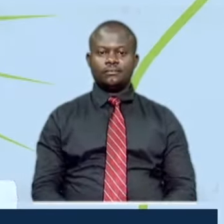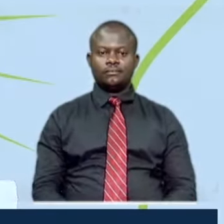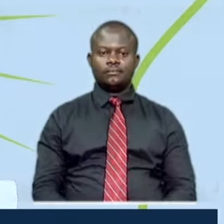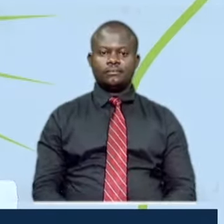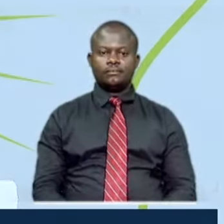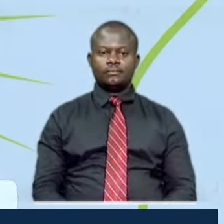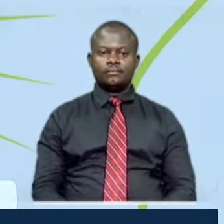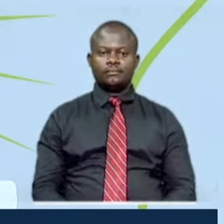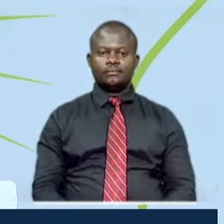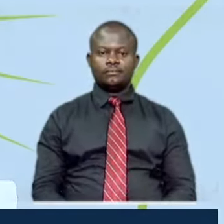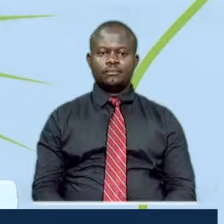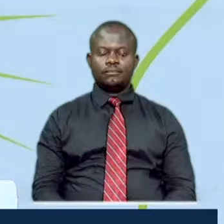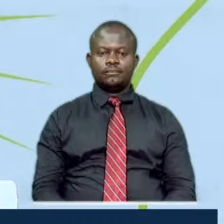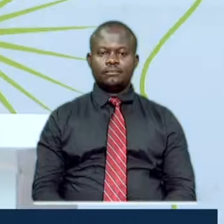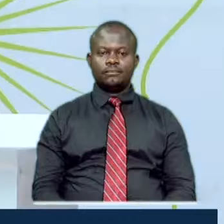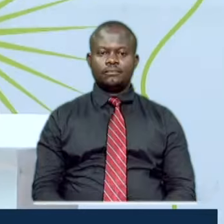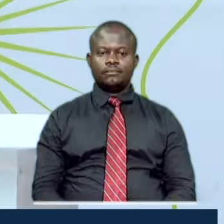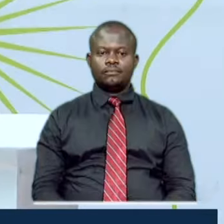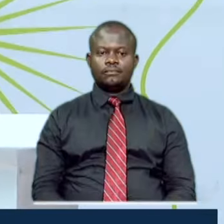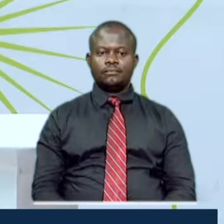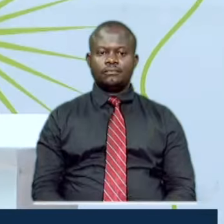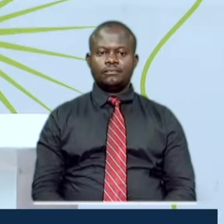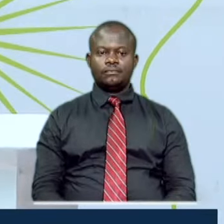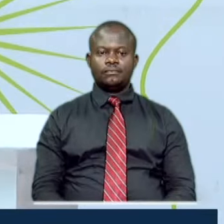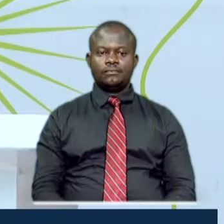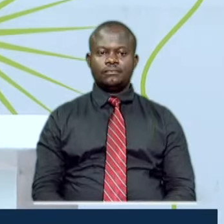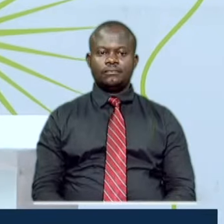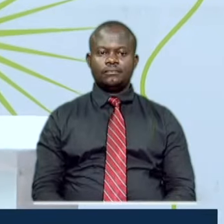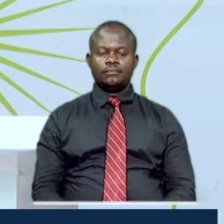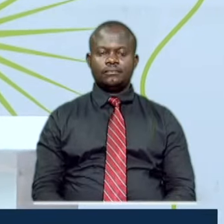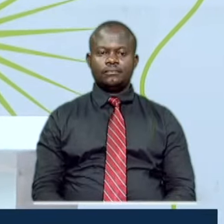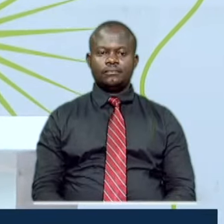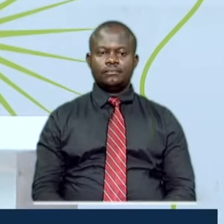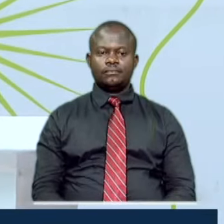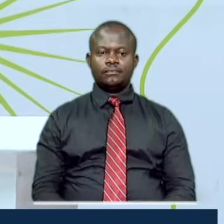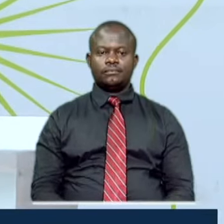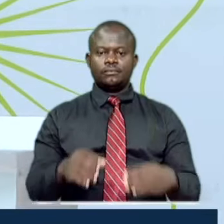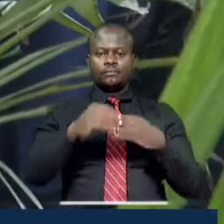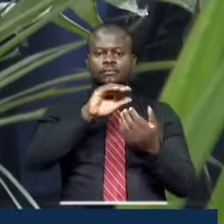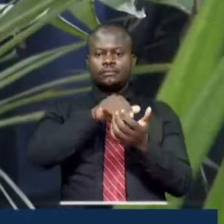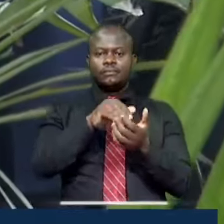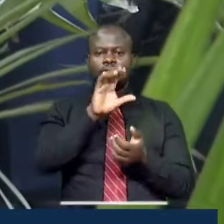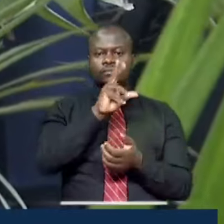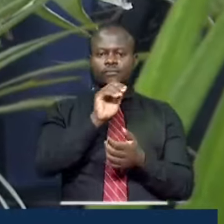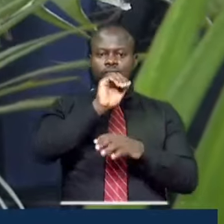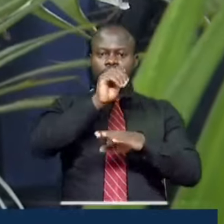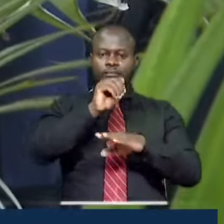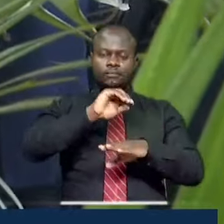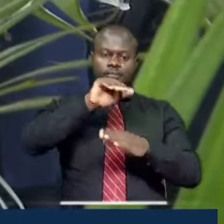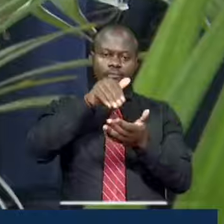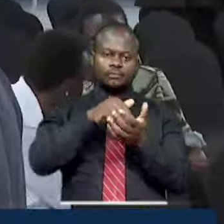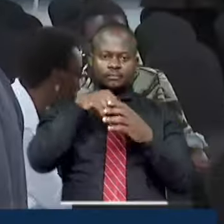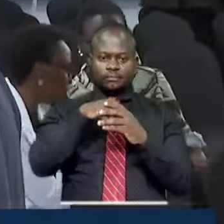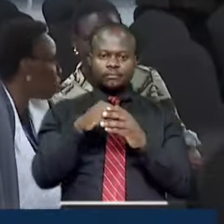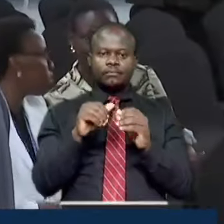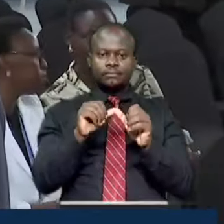a life-saving tool. From different partners. Umuyobozi w'ikigo The Africa Center of Excellence for Sustainable